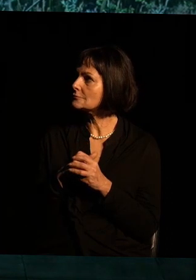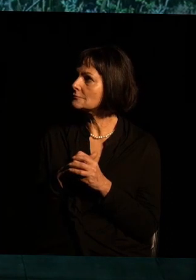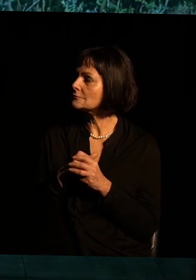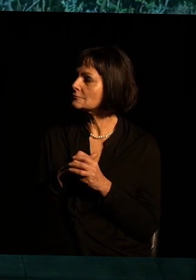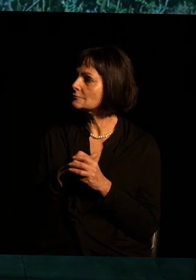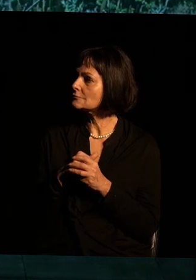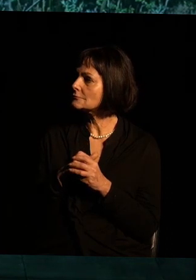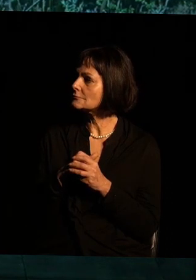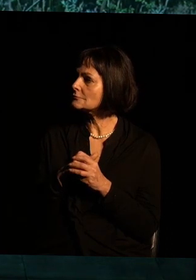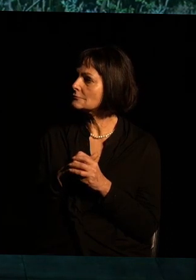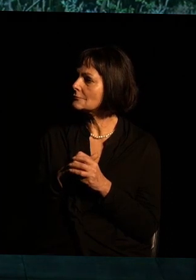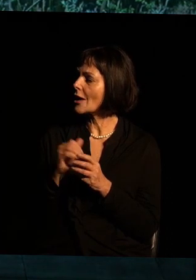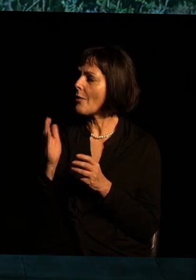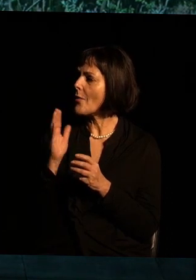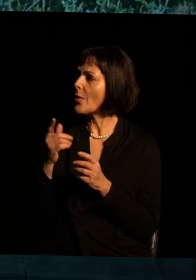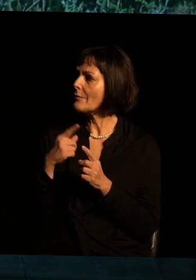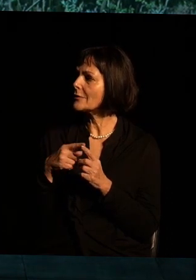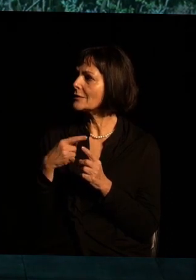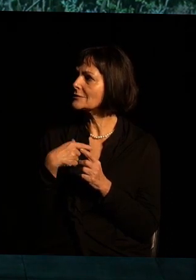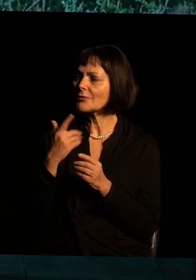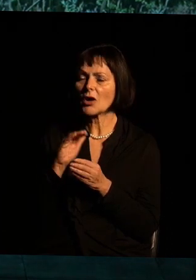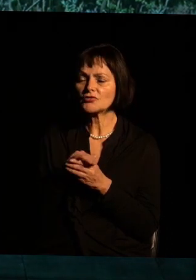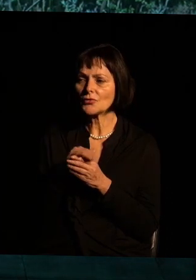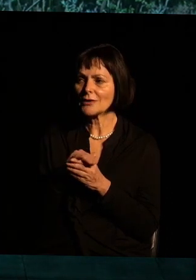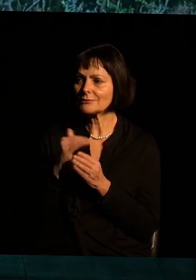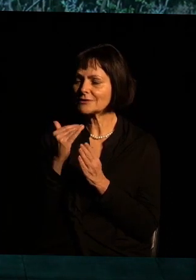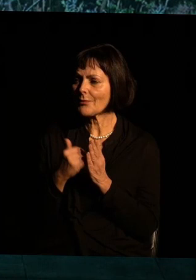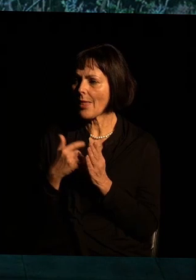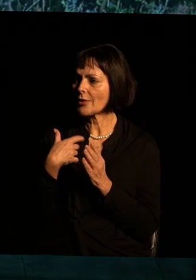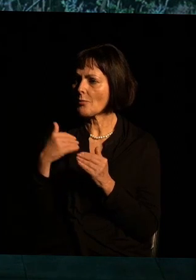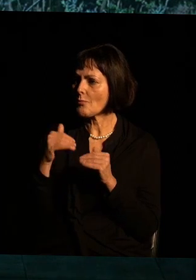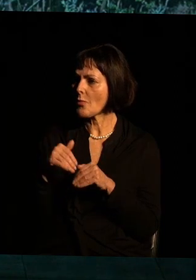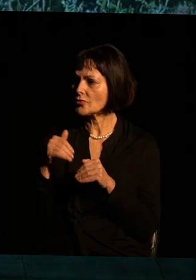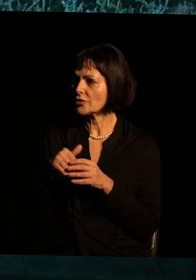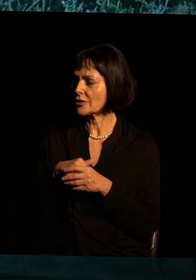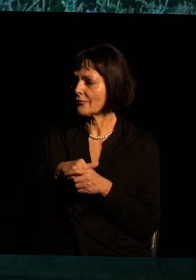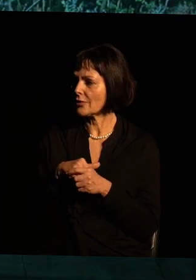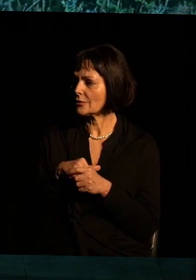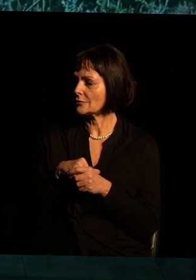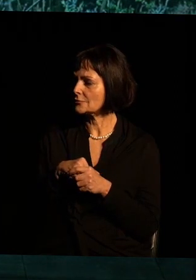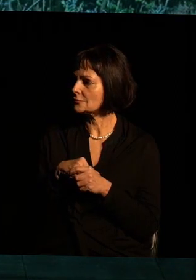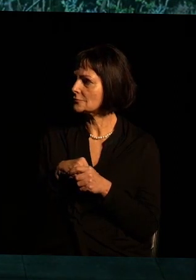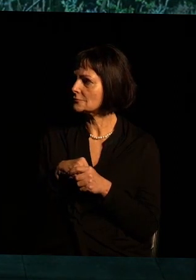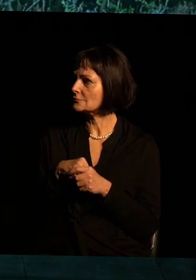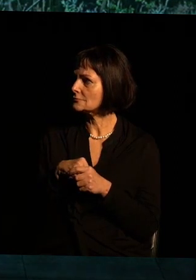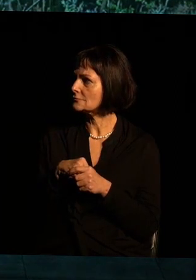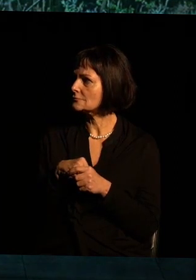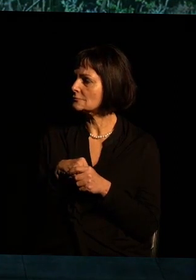himalaistką, natomiast no później się jakby nie pogodziła z tym spadkiem tych swoich, swojej